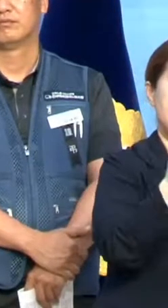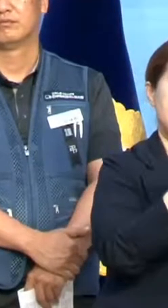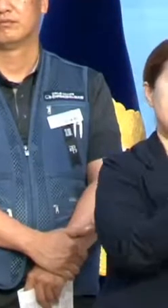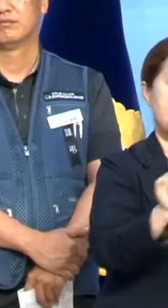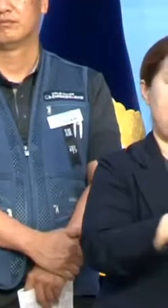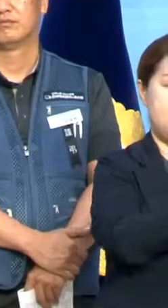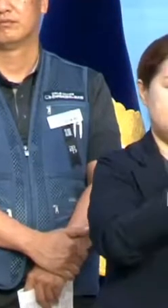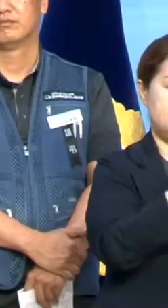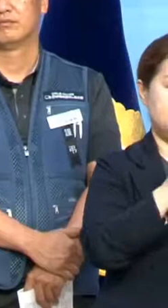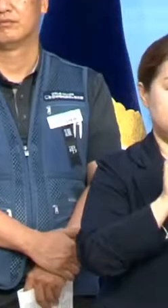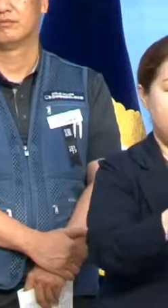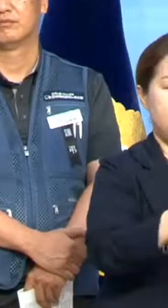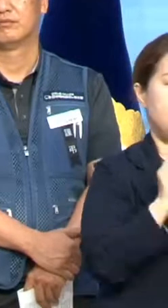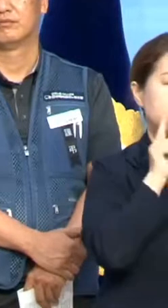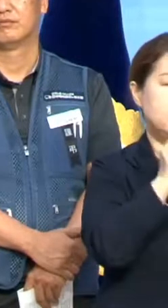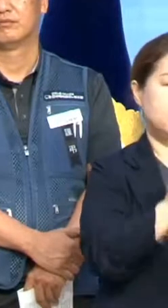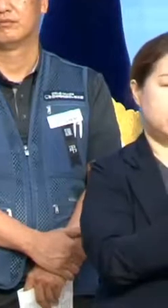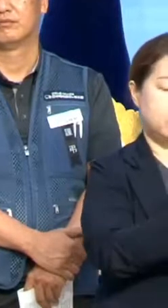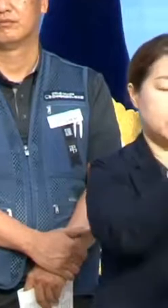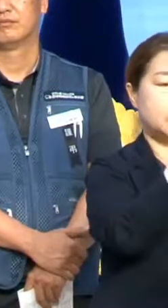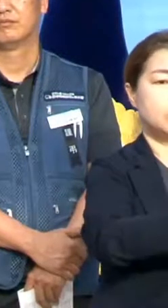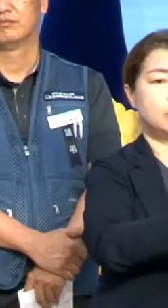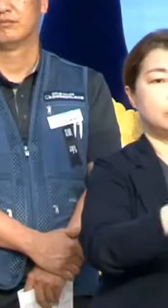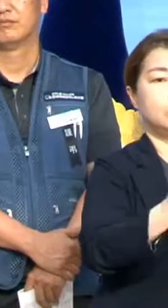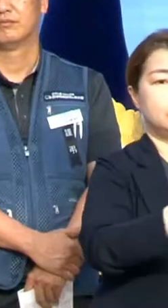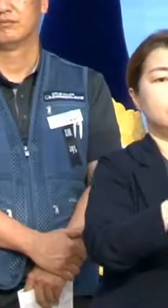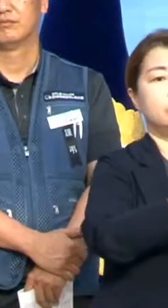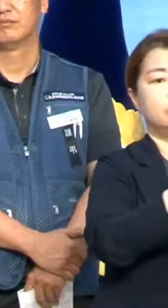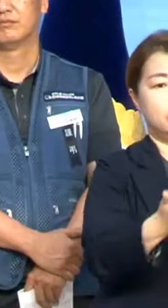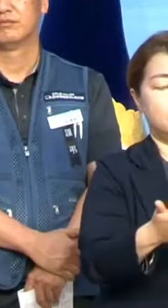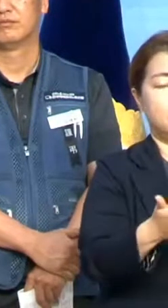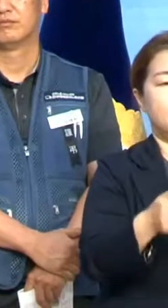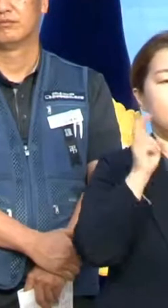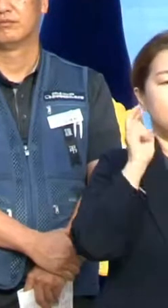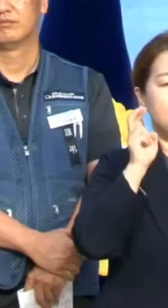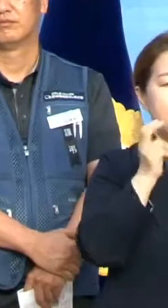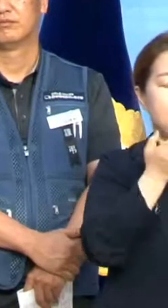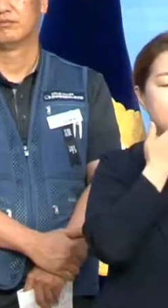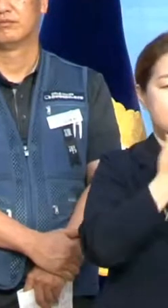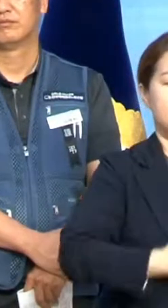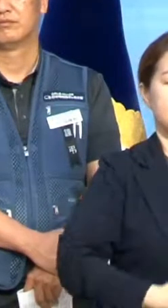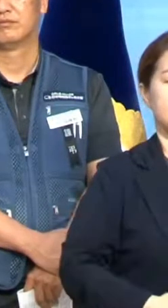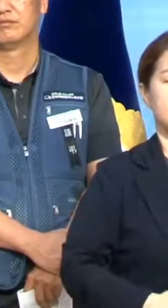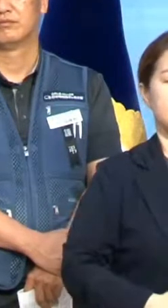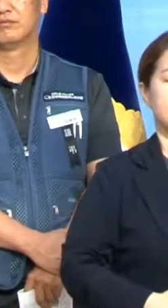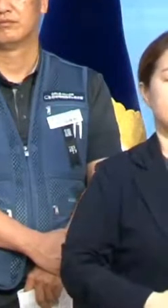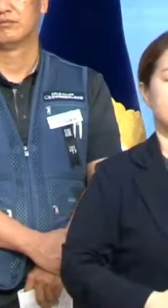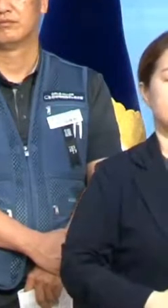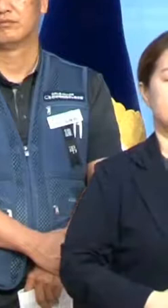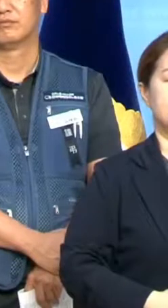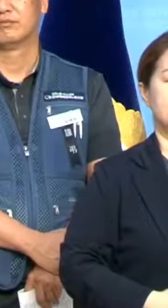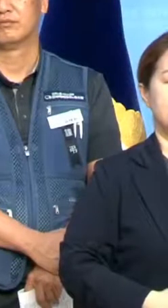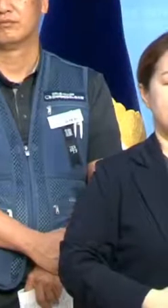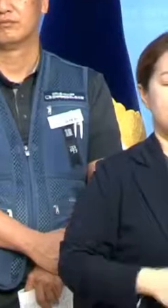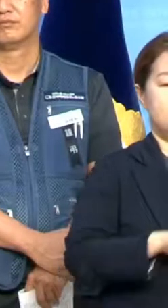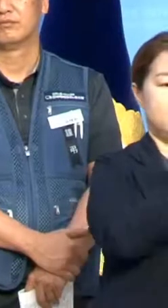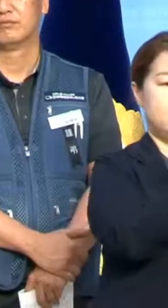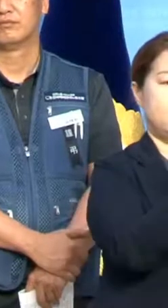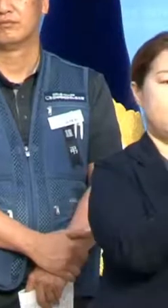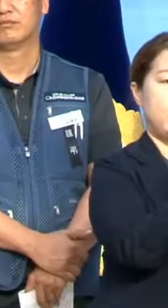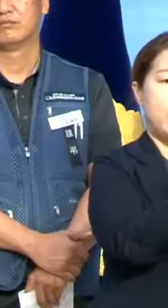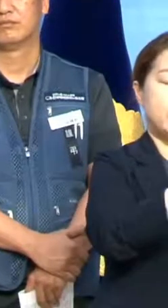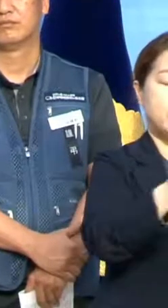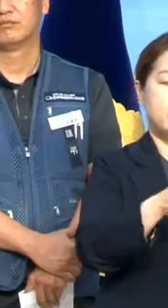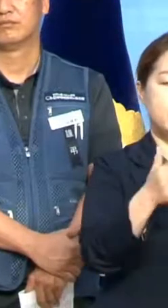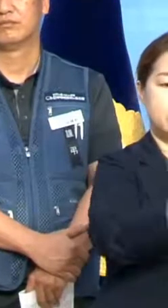코로나 일고 이후에 과로로 목숨을 잃고 있을 것이라는 것을 즉 어렵지 않게 예상할 수 있습니다 저희 용 애인 의원실이